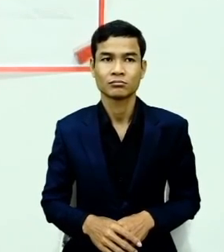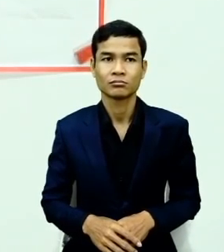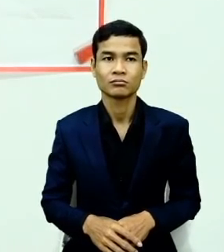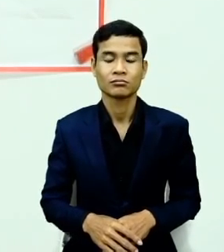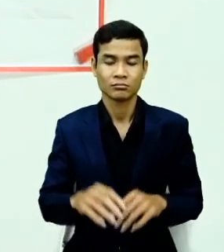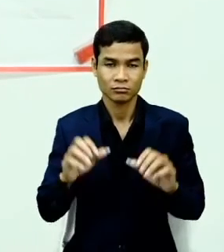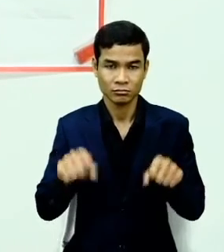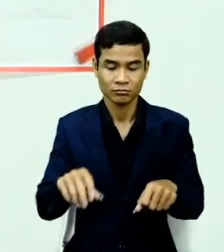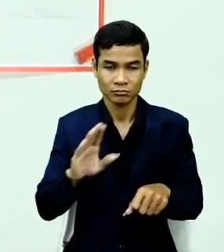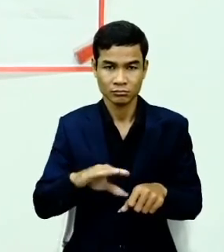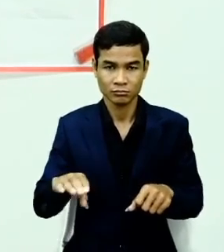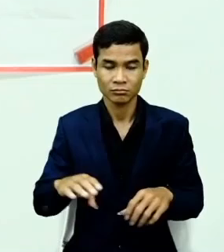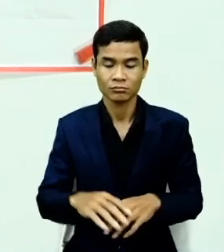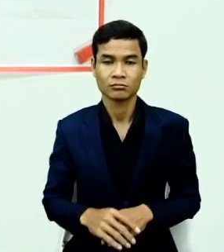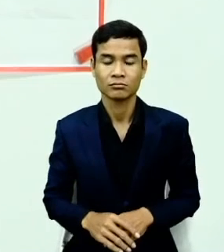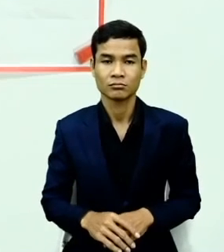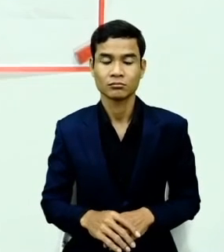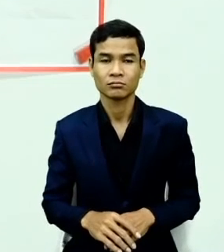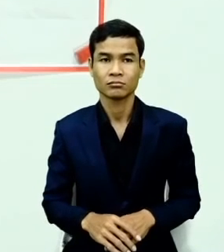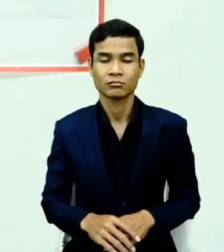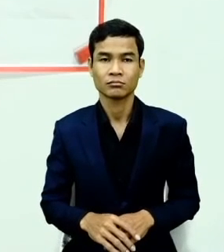ចា